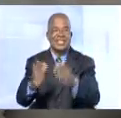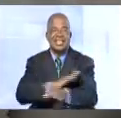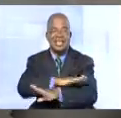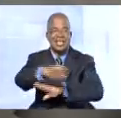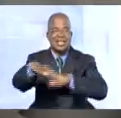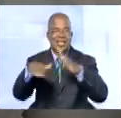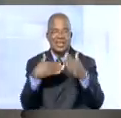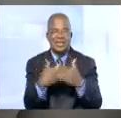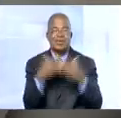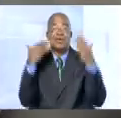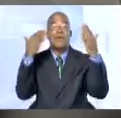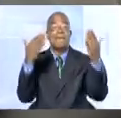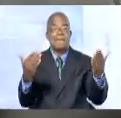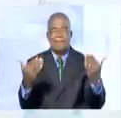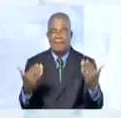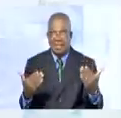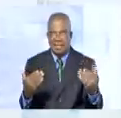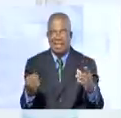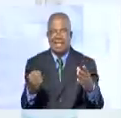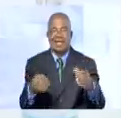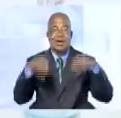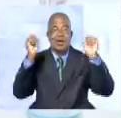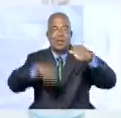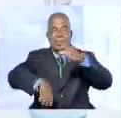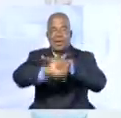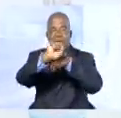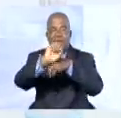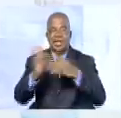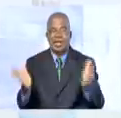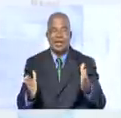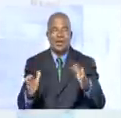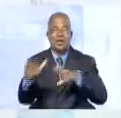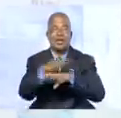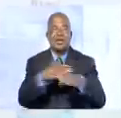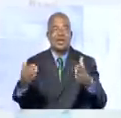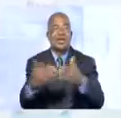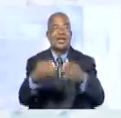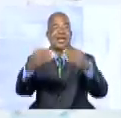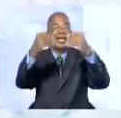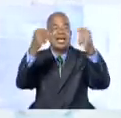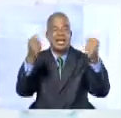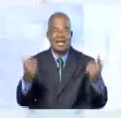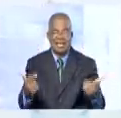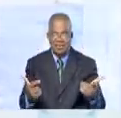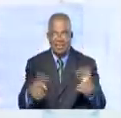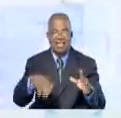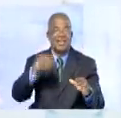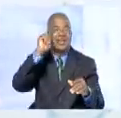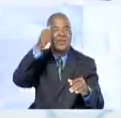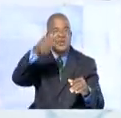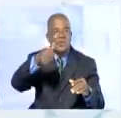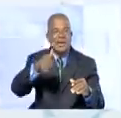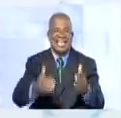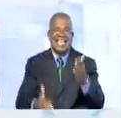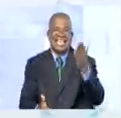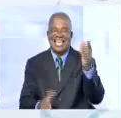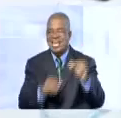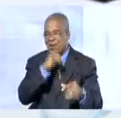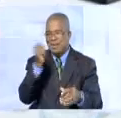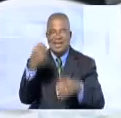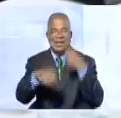pourra abriter en toute sérénité le match Côte d'Ivoire-Gambie dans le cadre des éliminatoires du Mondial